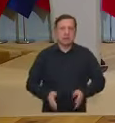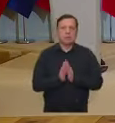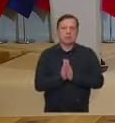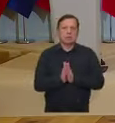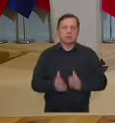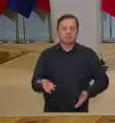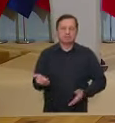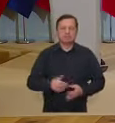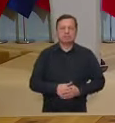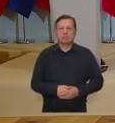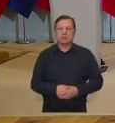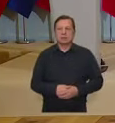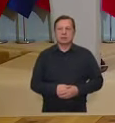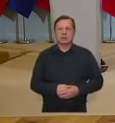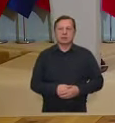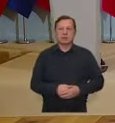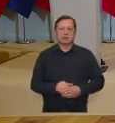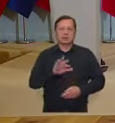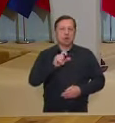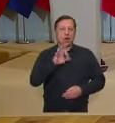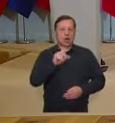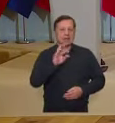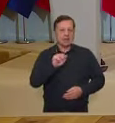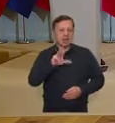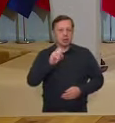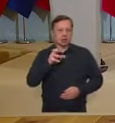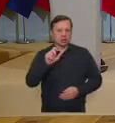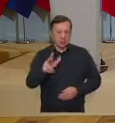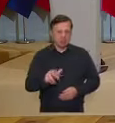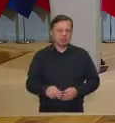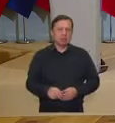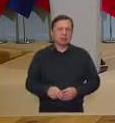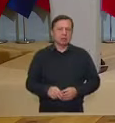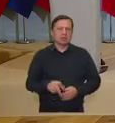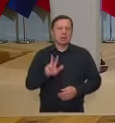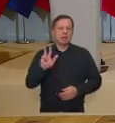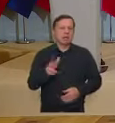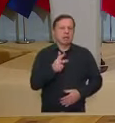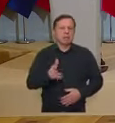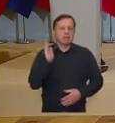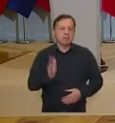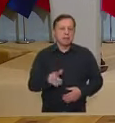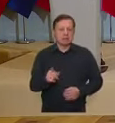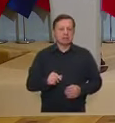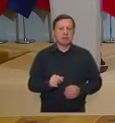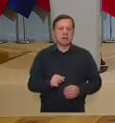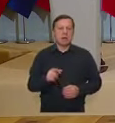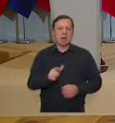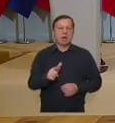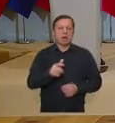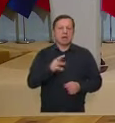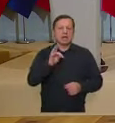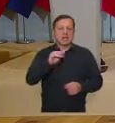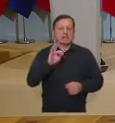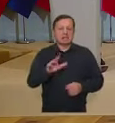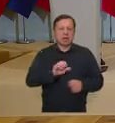Proszę bardzo, pierwsze pytanie. Pytanie od redaktor Jolanty Ojczyk z serwisu prawo.pl. Kiedy możemy liczyć na powszechne testy na